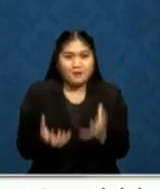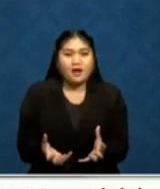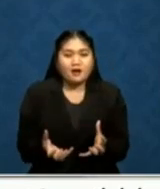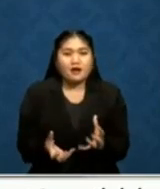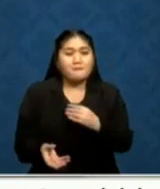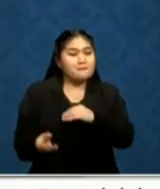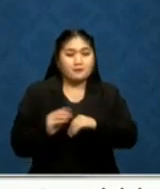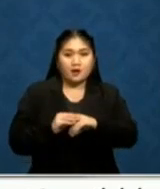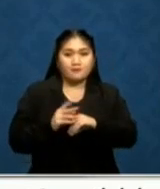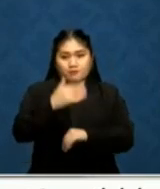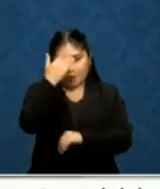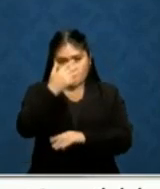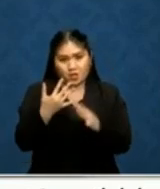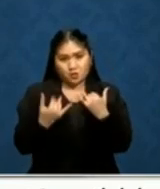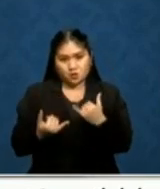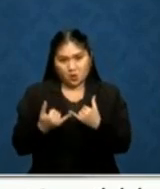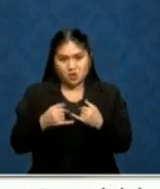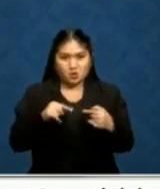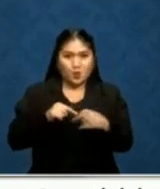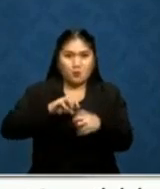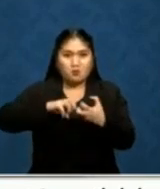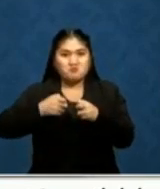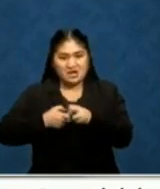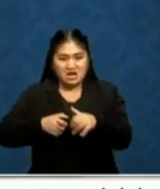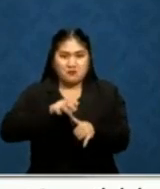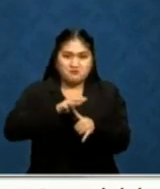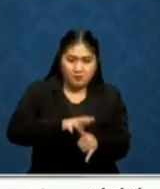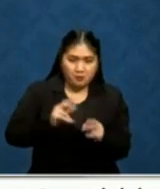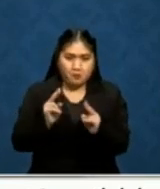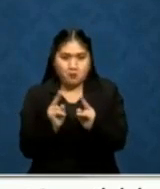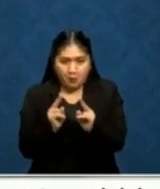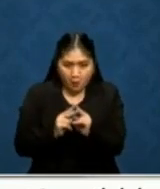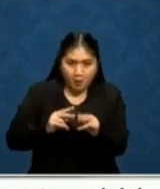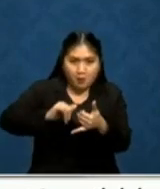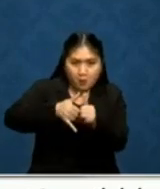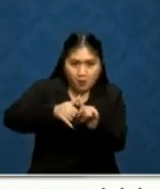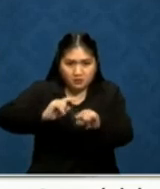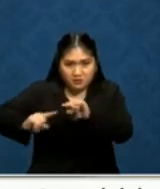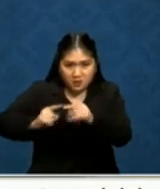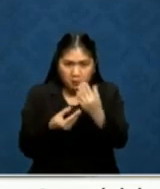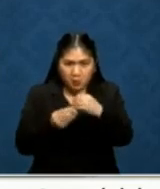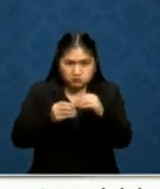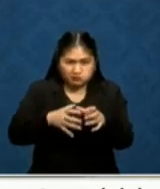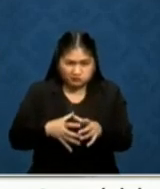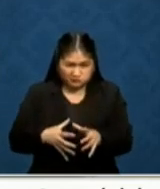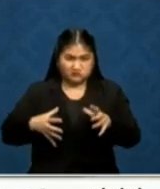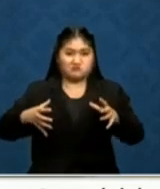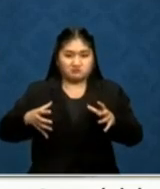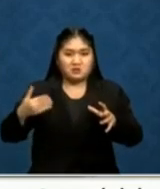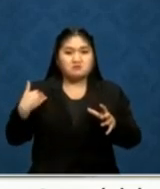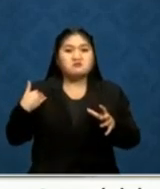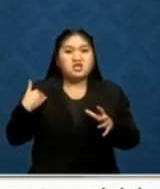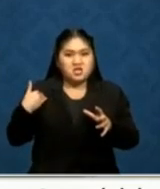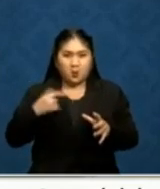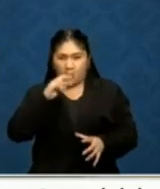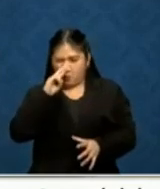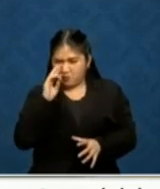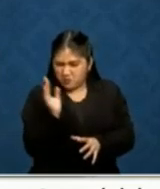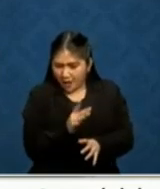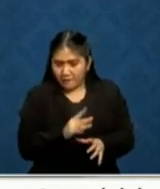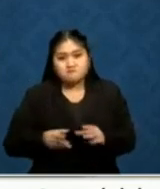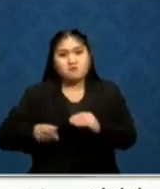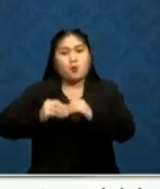จจุบันนี้ปัญหาการคุกคามทางเพศล่วงละเมิดทางเพศได้เพิ่มขึ้นอย่างรวดเร็ว และทวีความรุนแรงมากยิ่